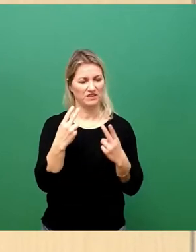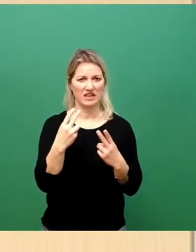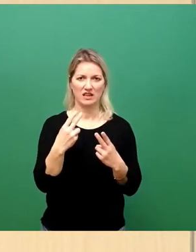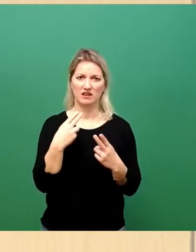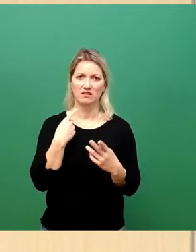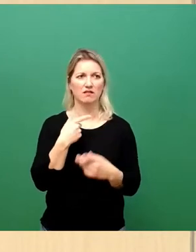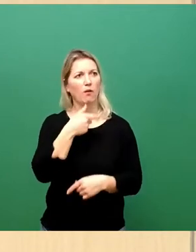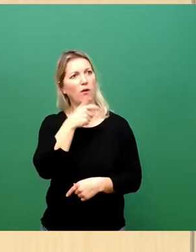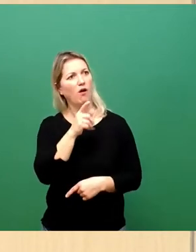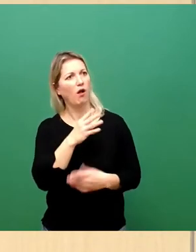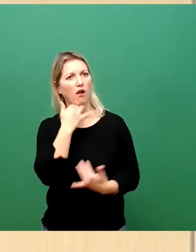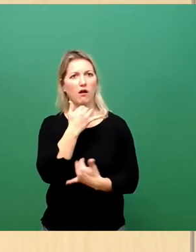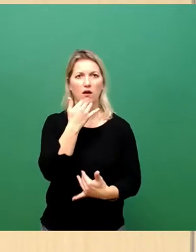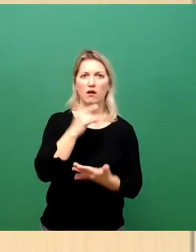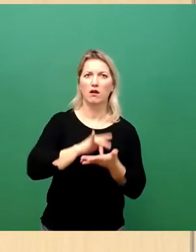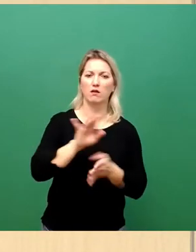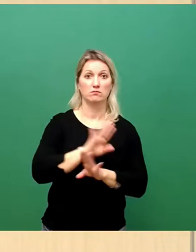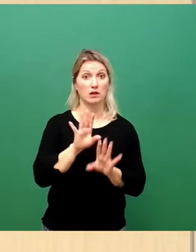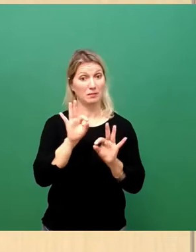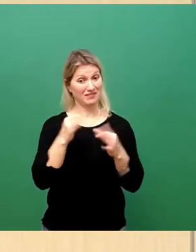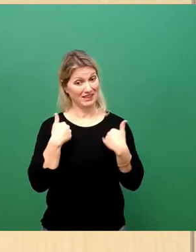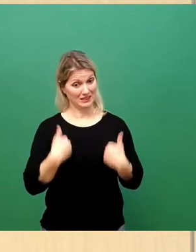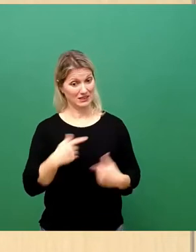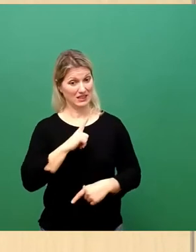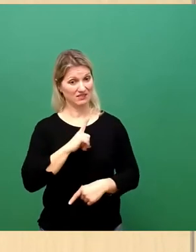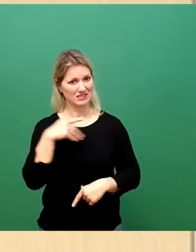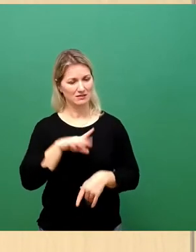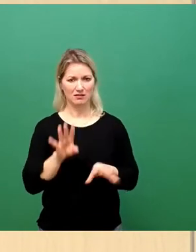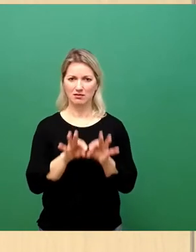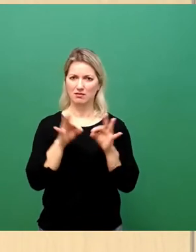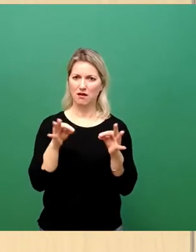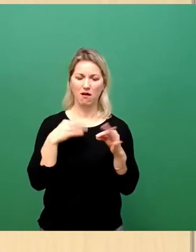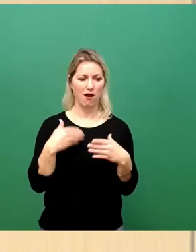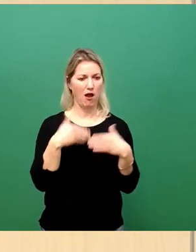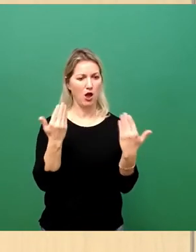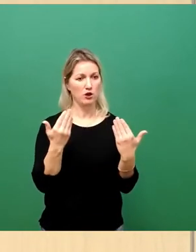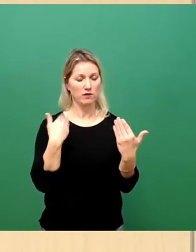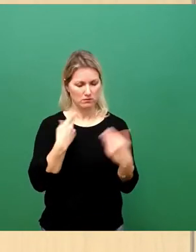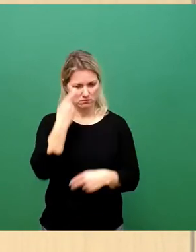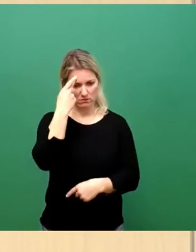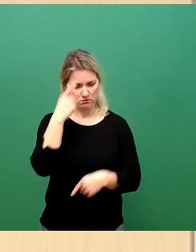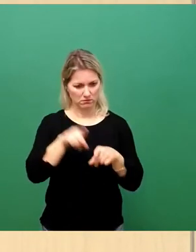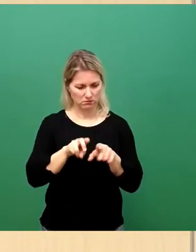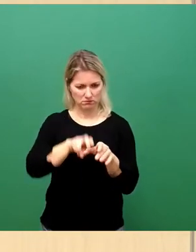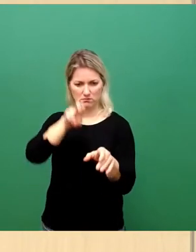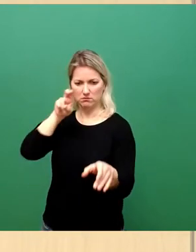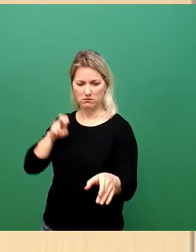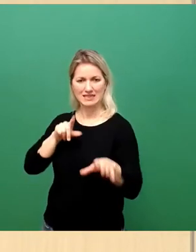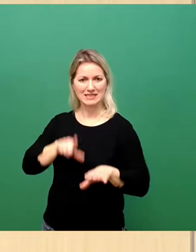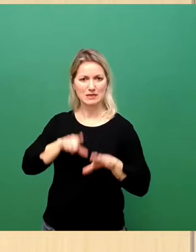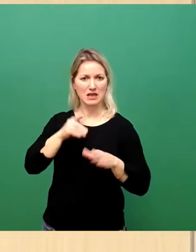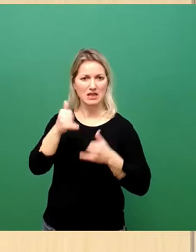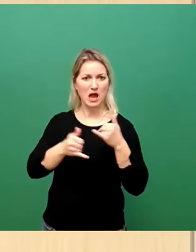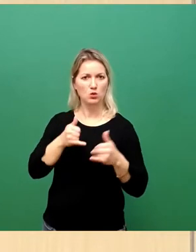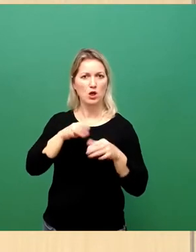ganz persönlich bin an diesem Morgen aufgewacht und fühlte mich zurückversetzt an den Morgen des 17. Januar 1991.